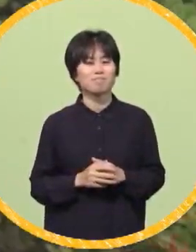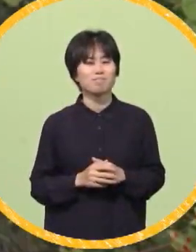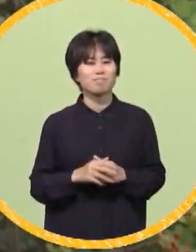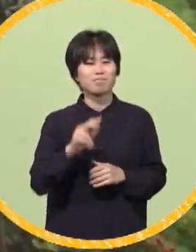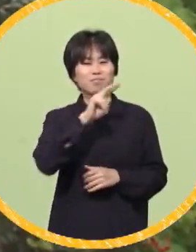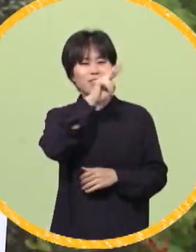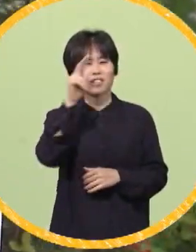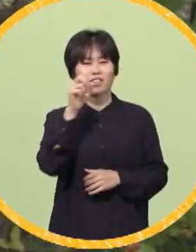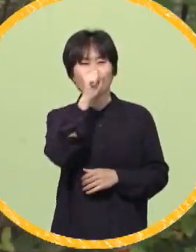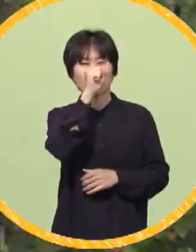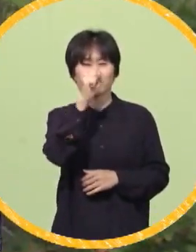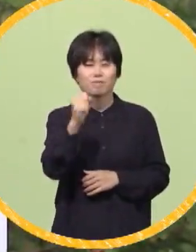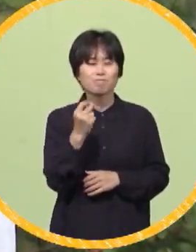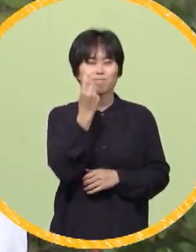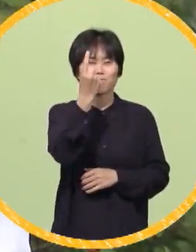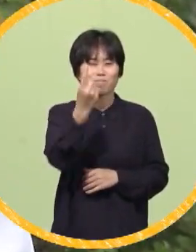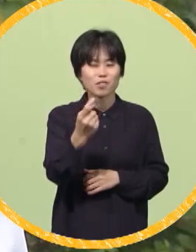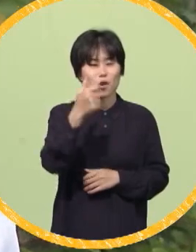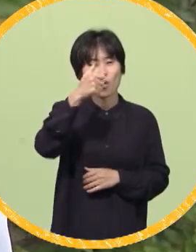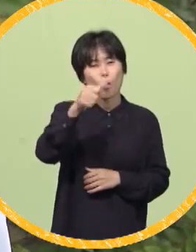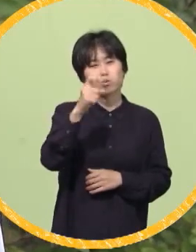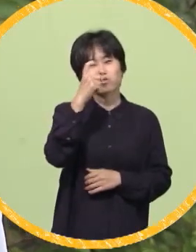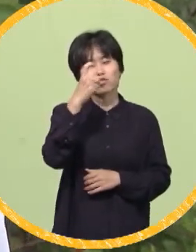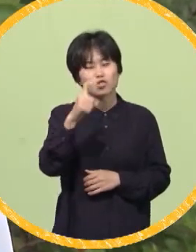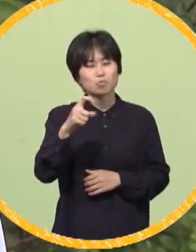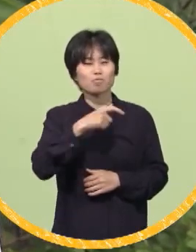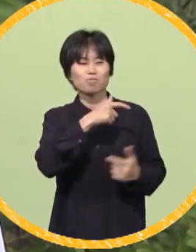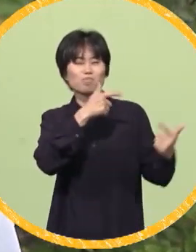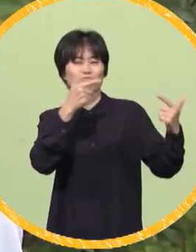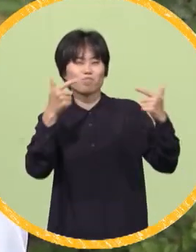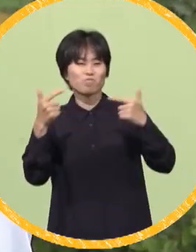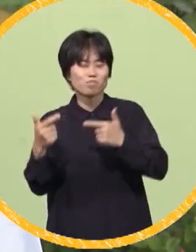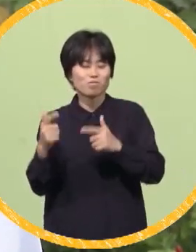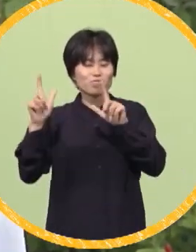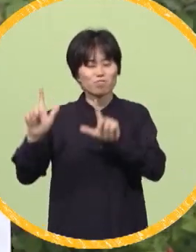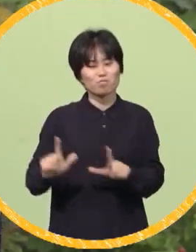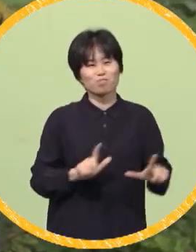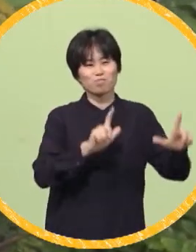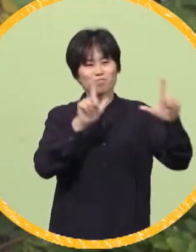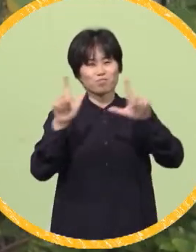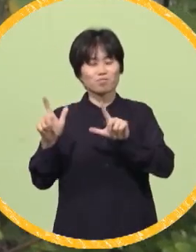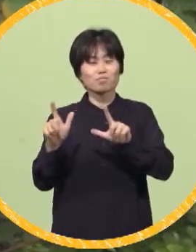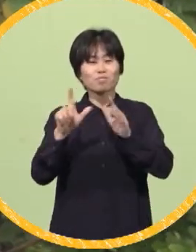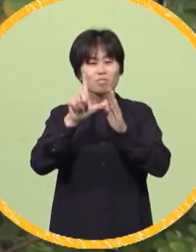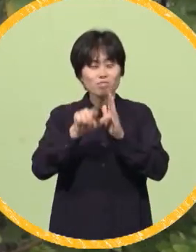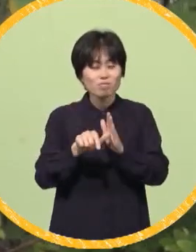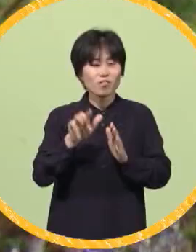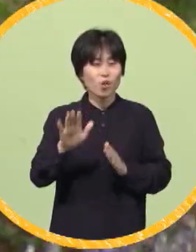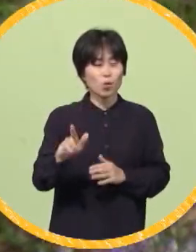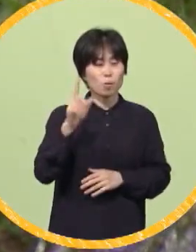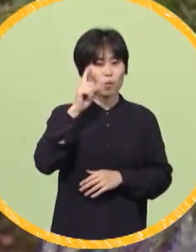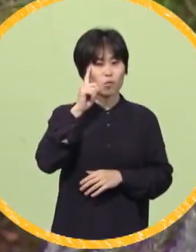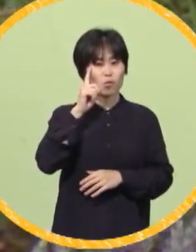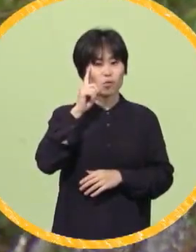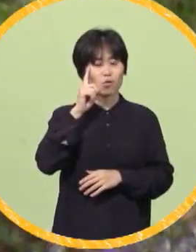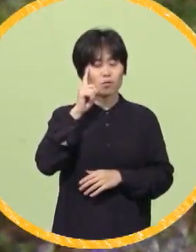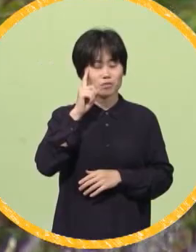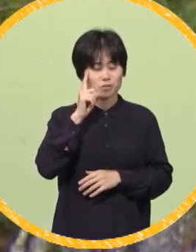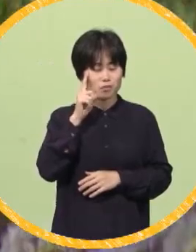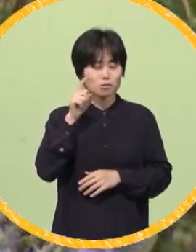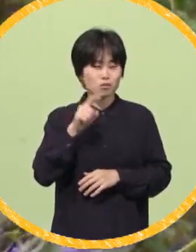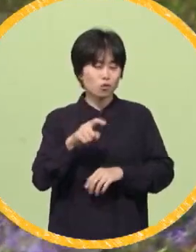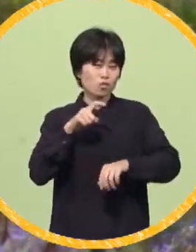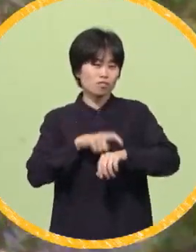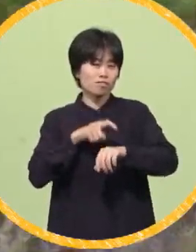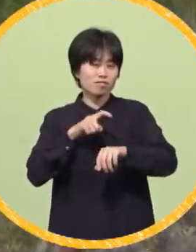景色がいいところに行って5分10分のんびりと、のんびりできるなっていうような時ってあるかと思うんですけど、そういうこと時間